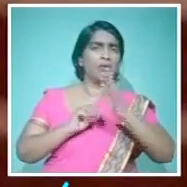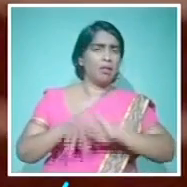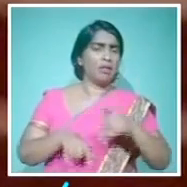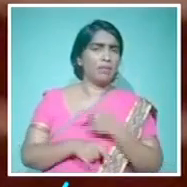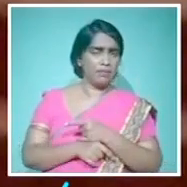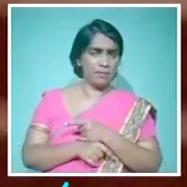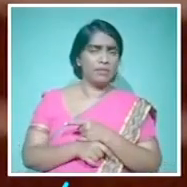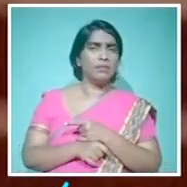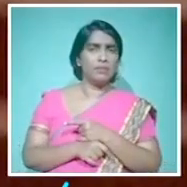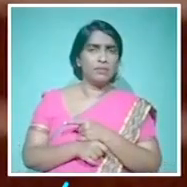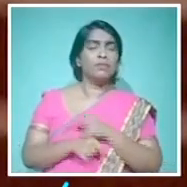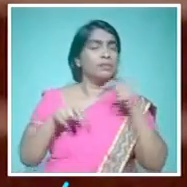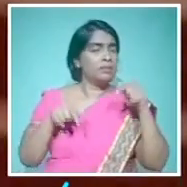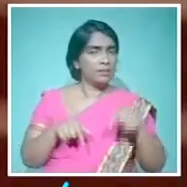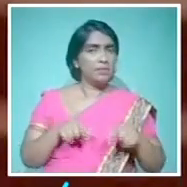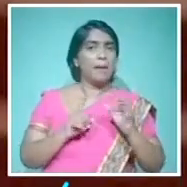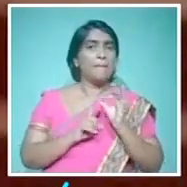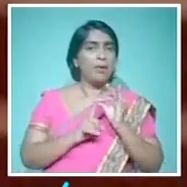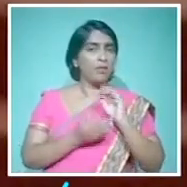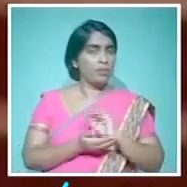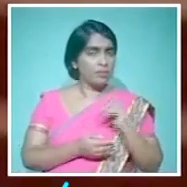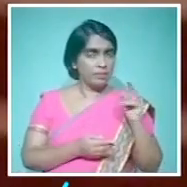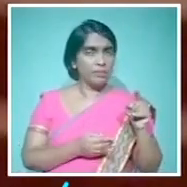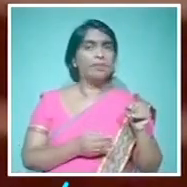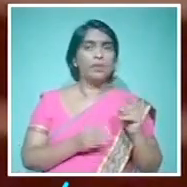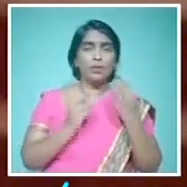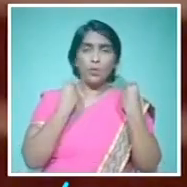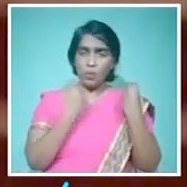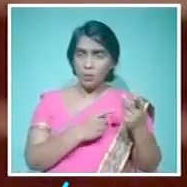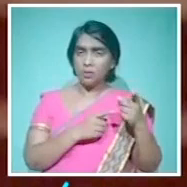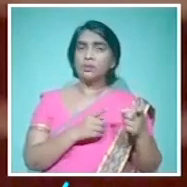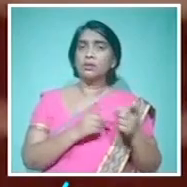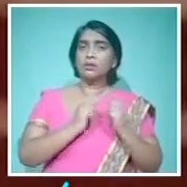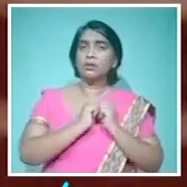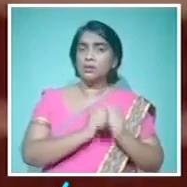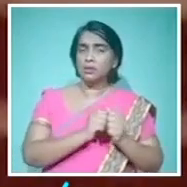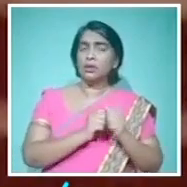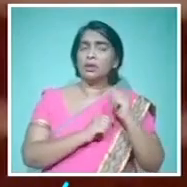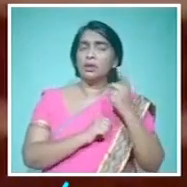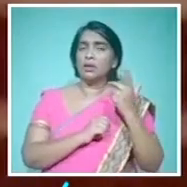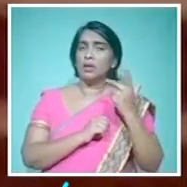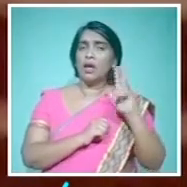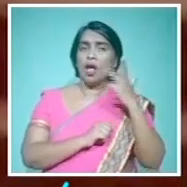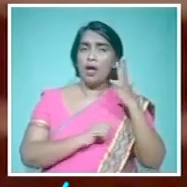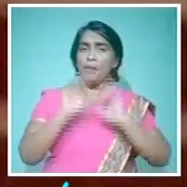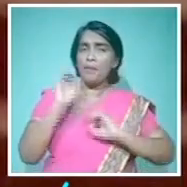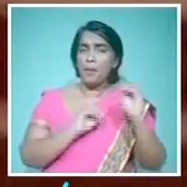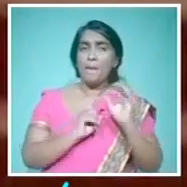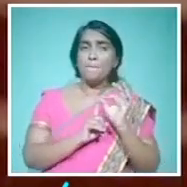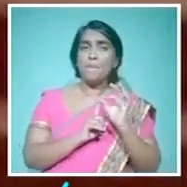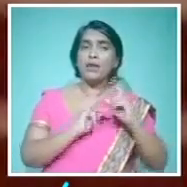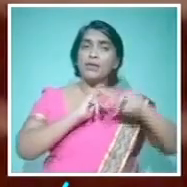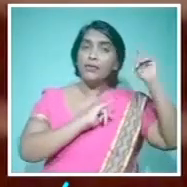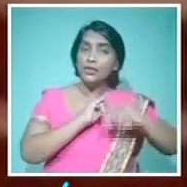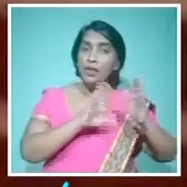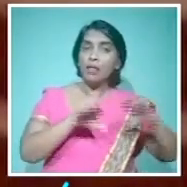ළමයිව අද පෞද්ගලික අංශයක පුරප්පාඩු තිබ්බොත් පුරප්පාඩු වලින් 100ට 90ක් ගන්න පෞද්ගලික